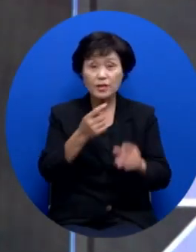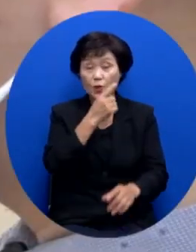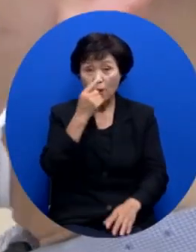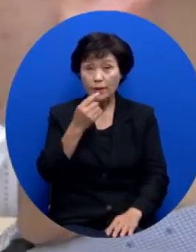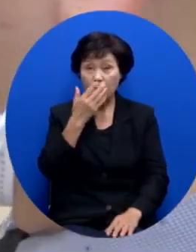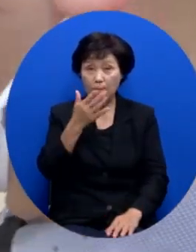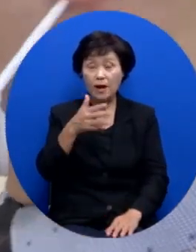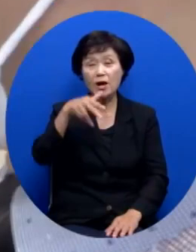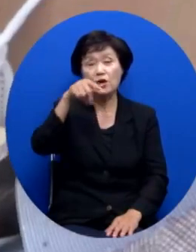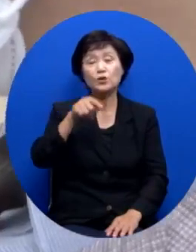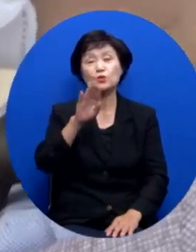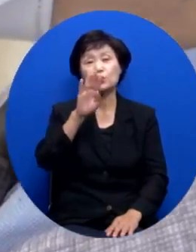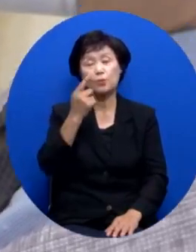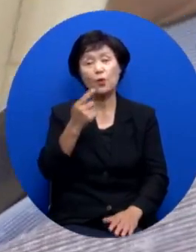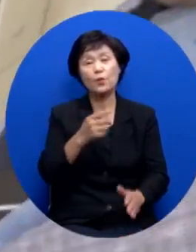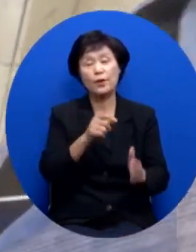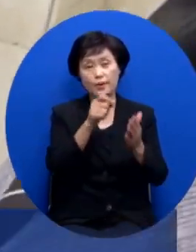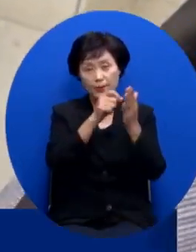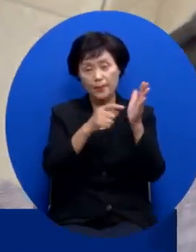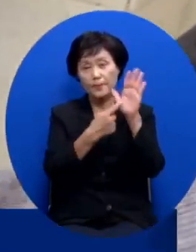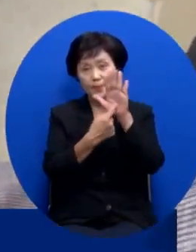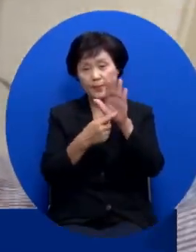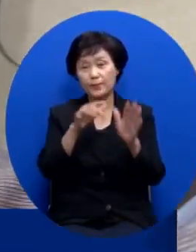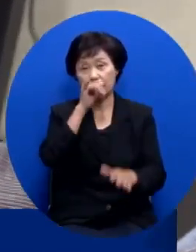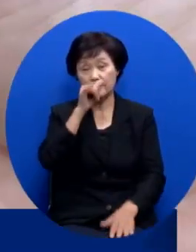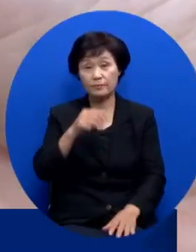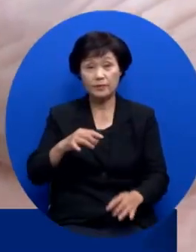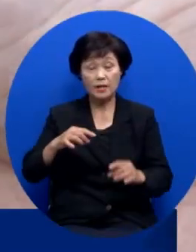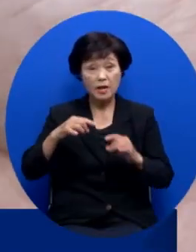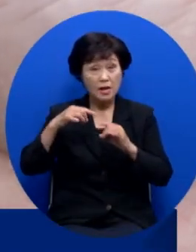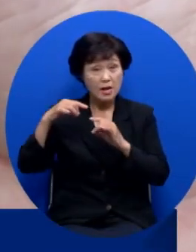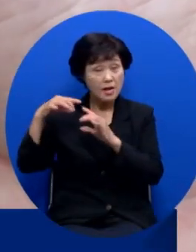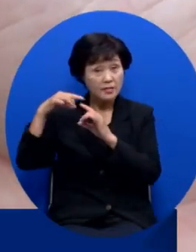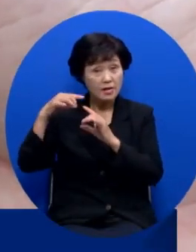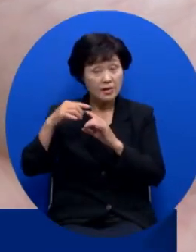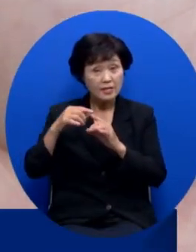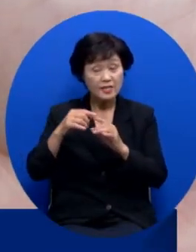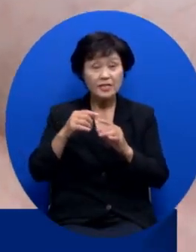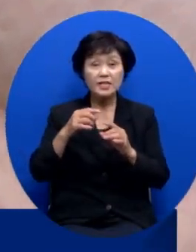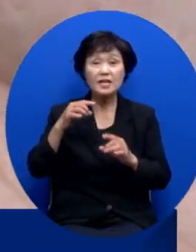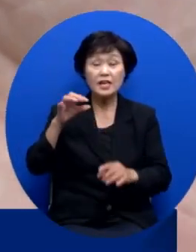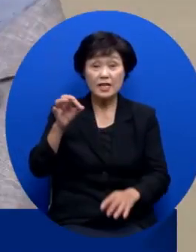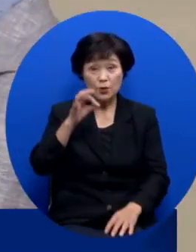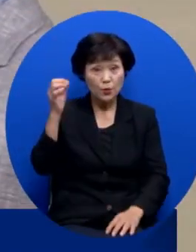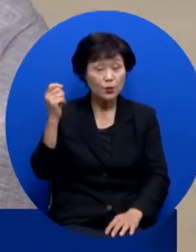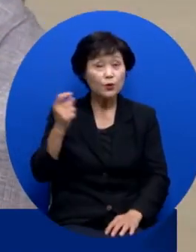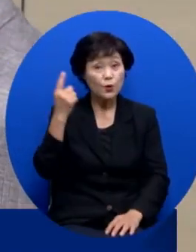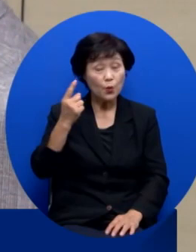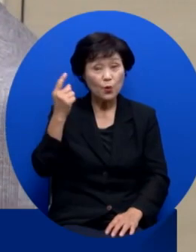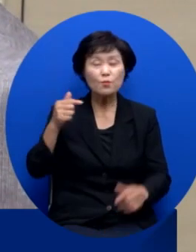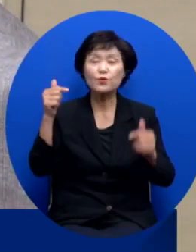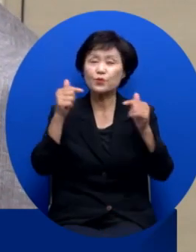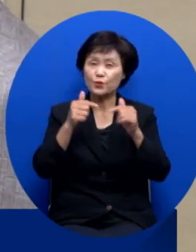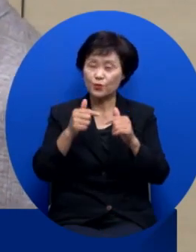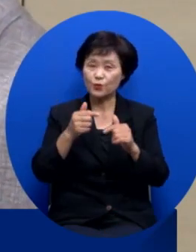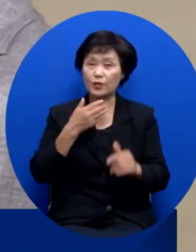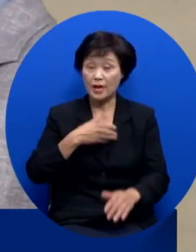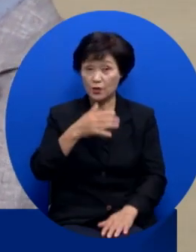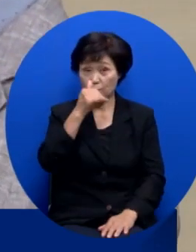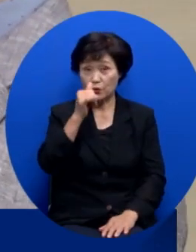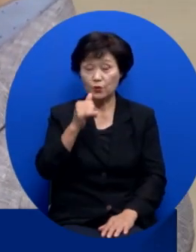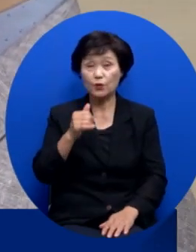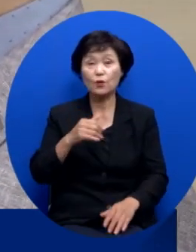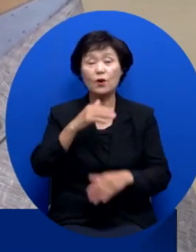주보에도 기재합니다. 전기세가 줄어드는 건 확실하게 맞고요. 이걸 통해서 성도님들과 함께 하나님의